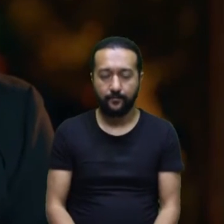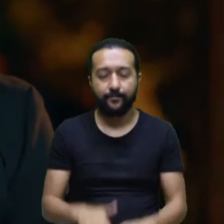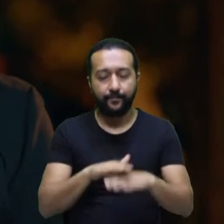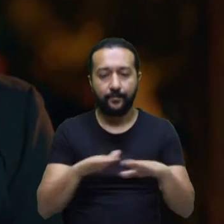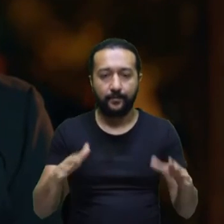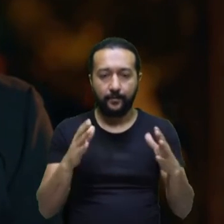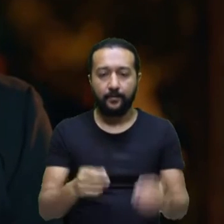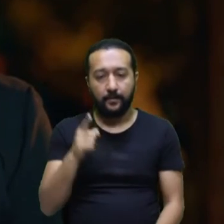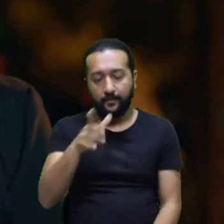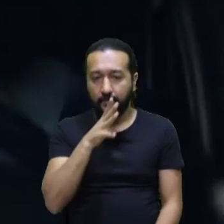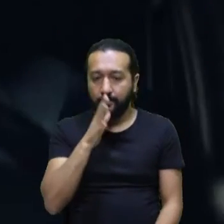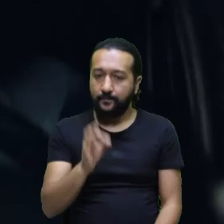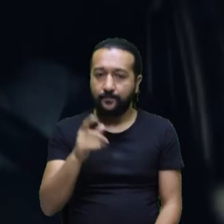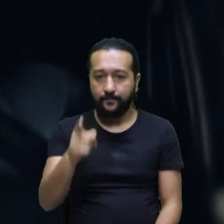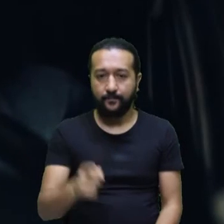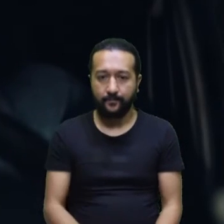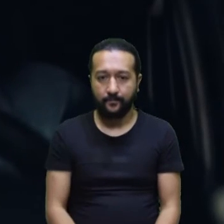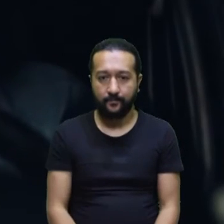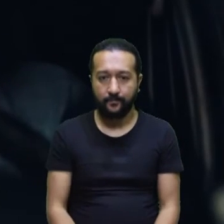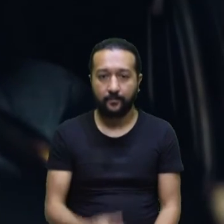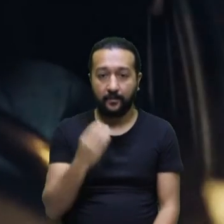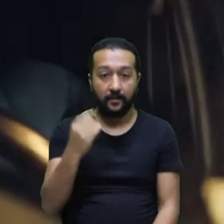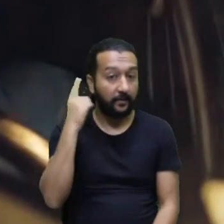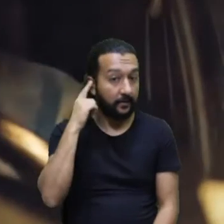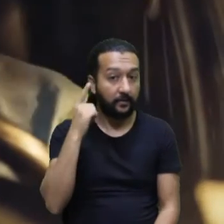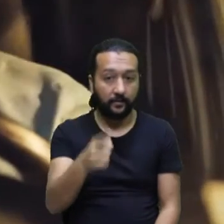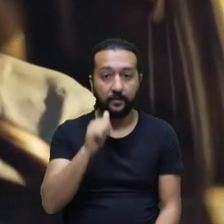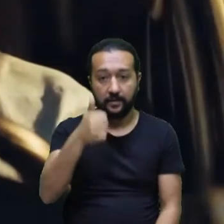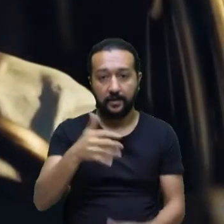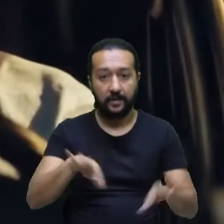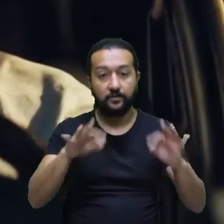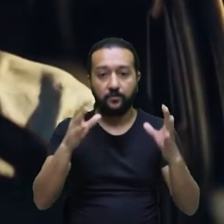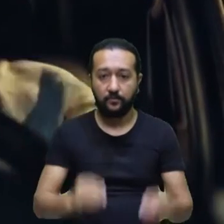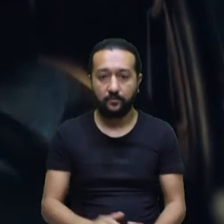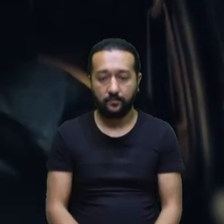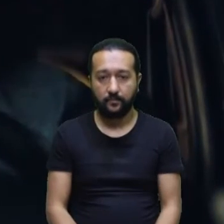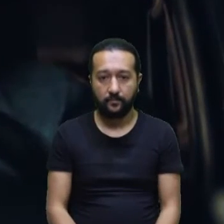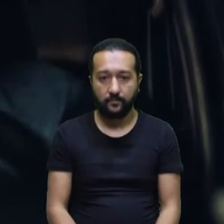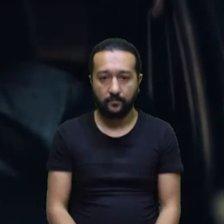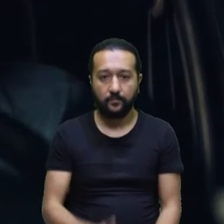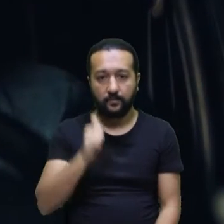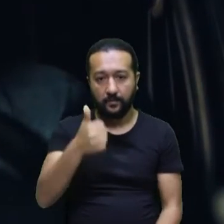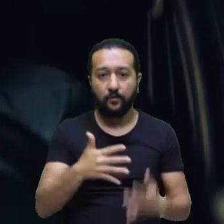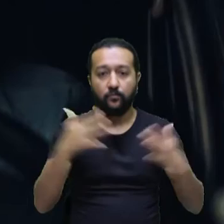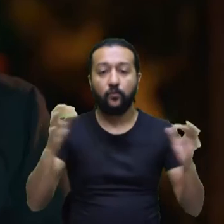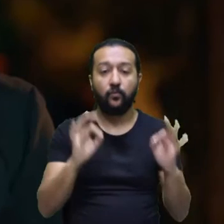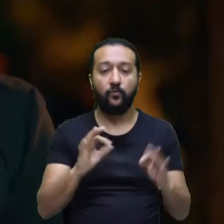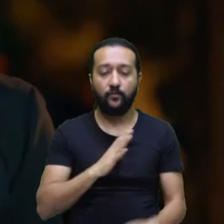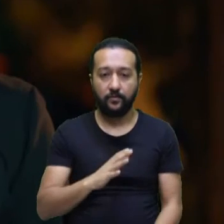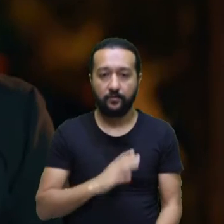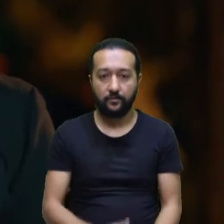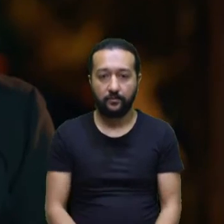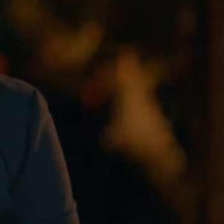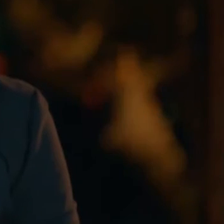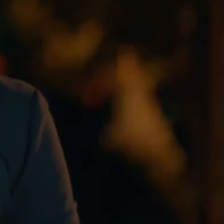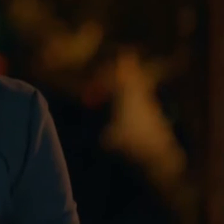Tamam. Sen bilirsin. İyi dinlen. Yarına hazır ol. Yarın büyük gün. Kenan